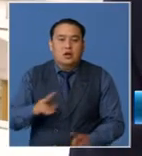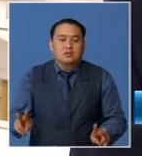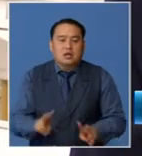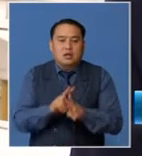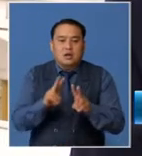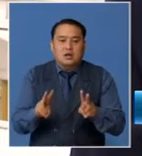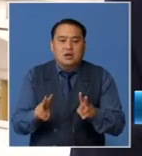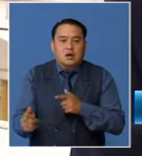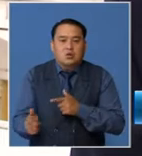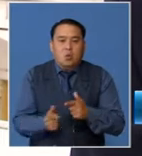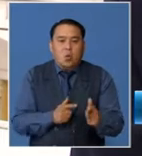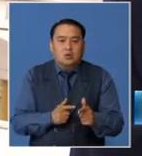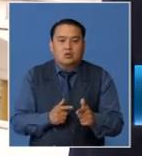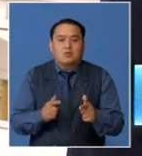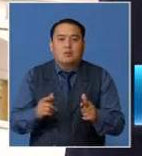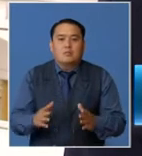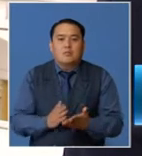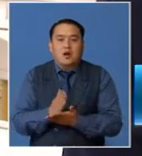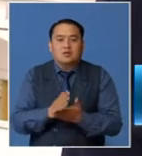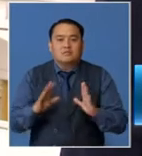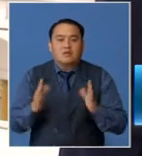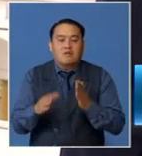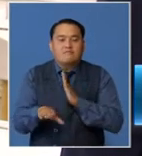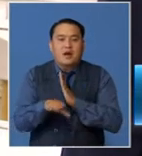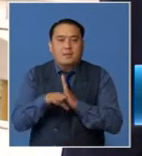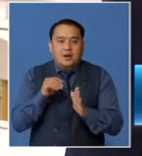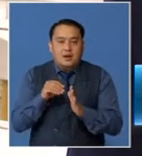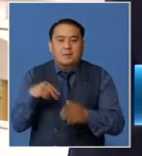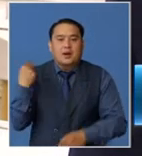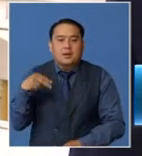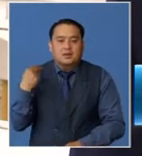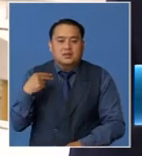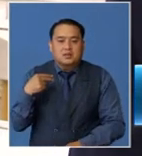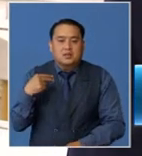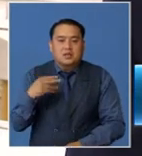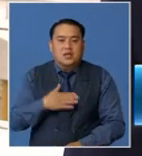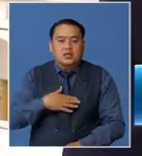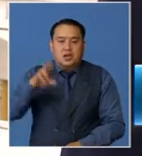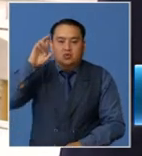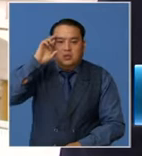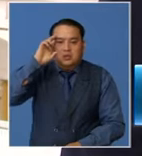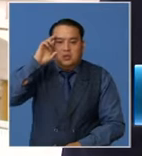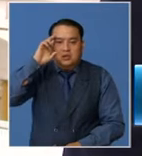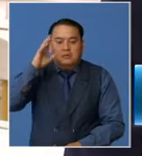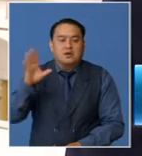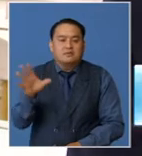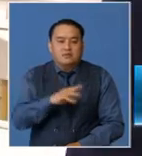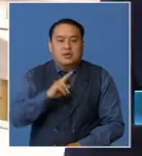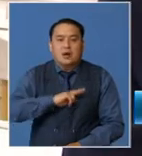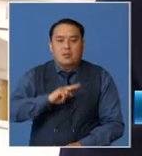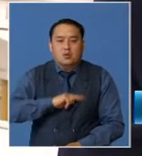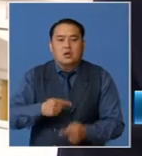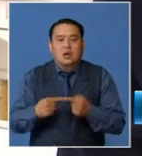готовится к большому политическому событию, выборам президента нашей страны, мы все работаем